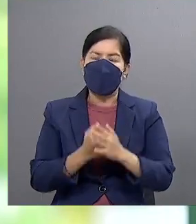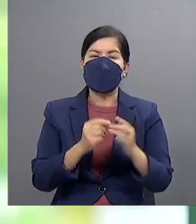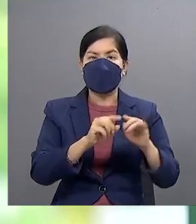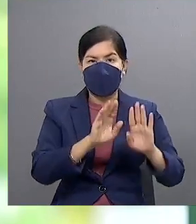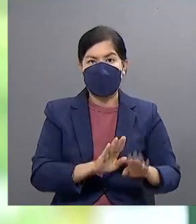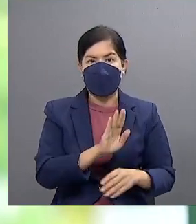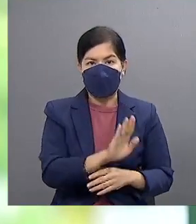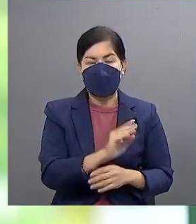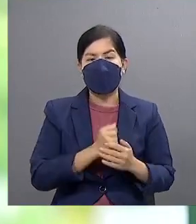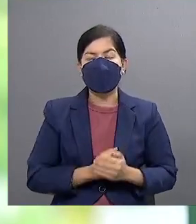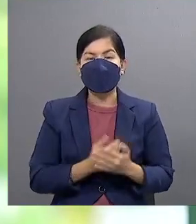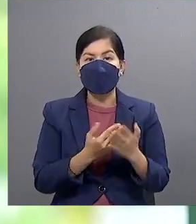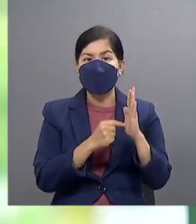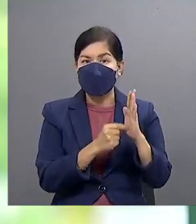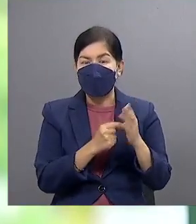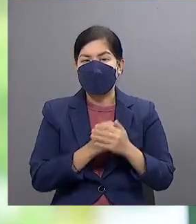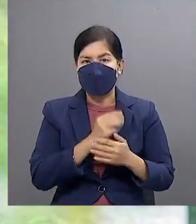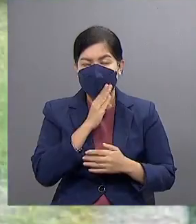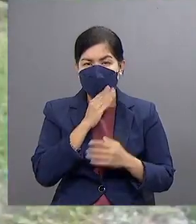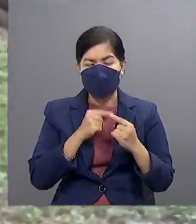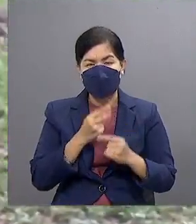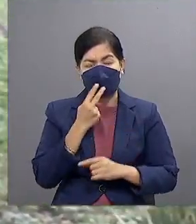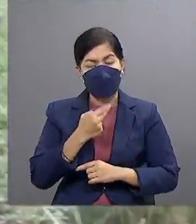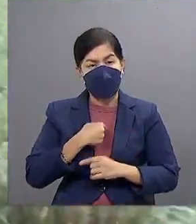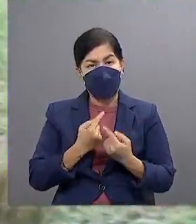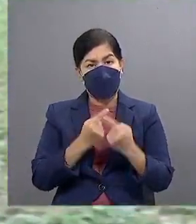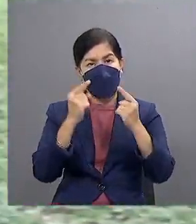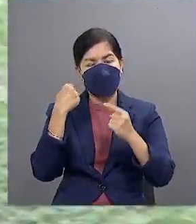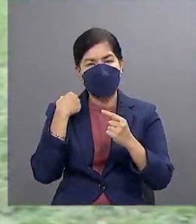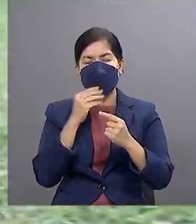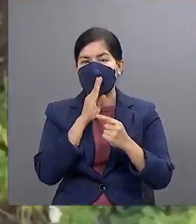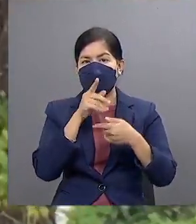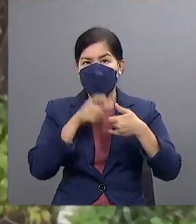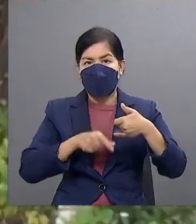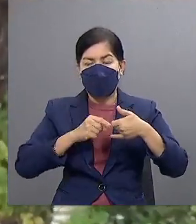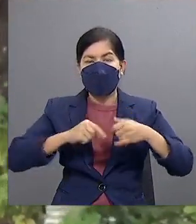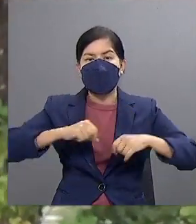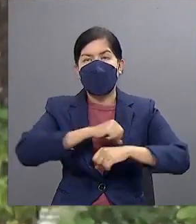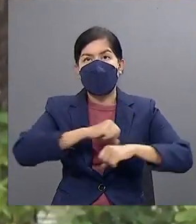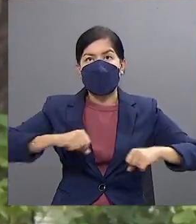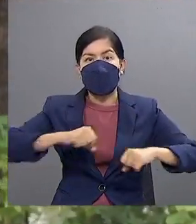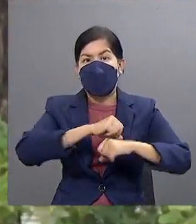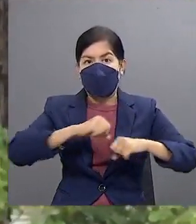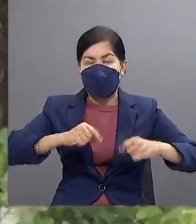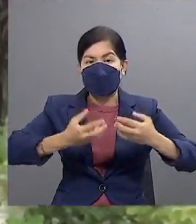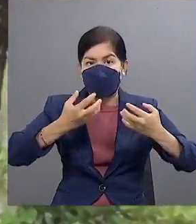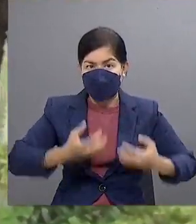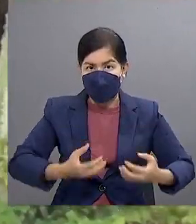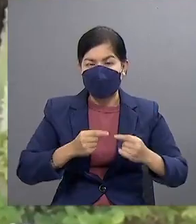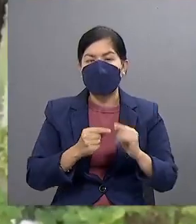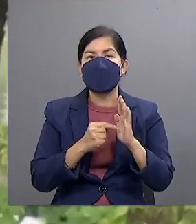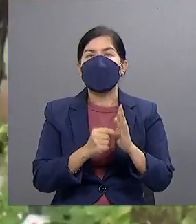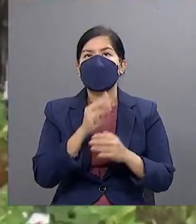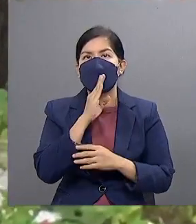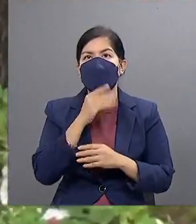อ้อเอาแบบที่ว้าวๆที่เราคาดไม่ถึงเลยนะคนที่ออกกำลังกายหนักเกินไปพวกนักวิ่งอย่างสมมติวิ่งต่อเนื่องกัน